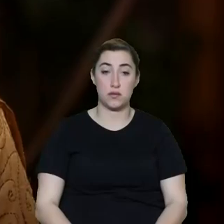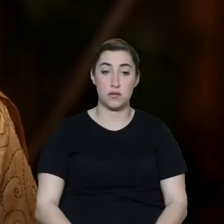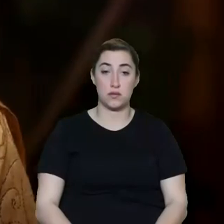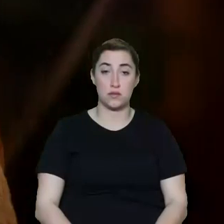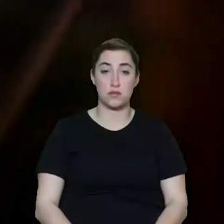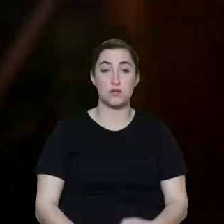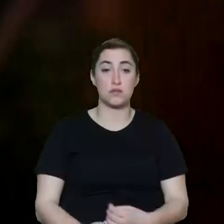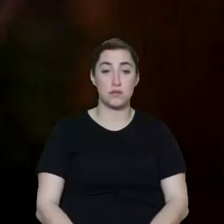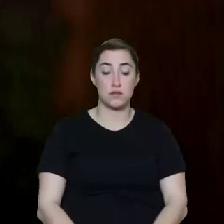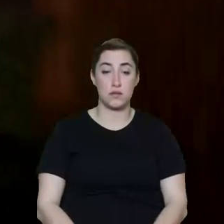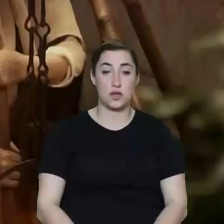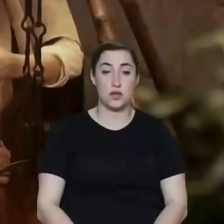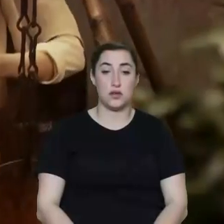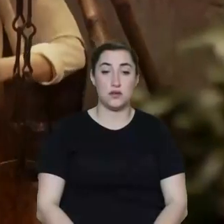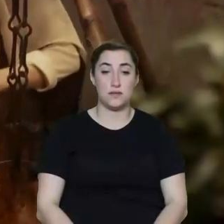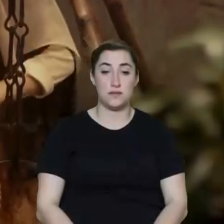ağa kazanı karıştırıyor.